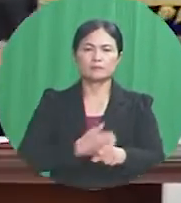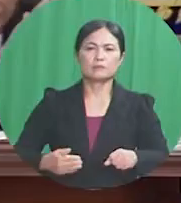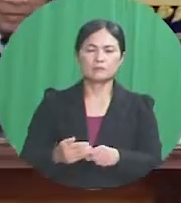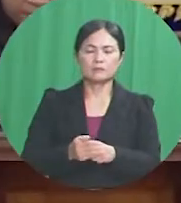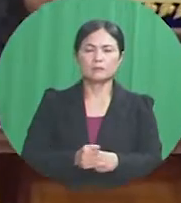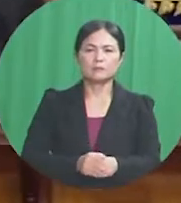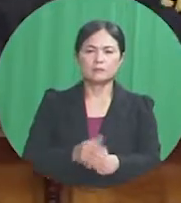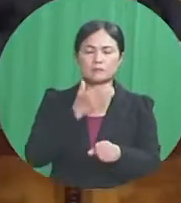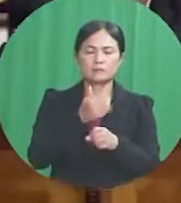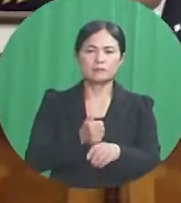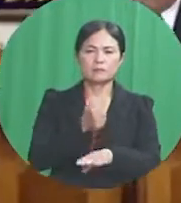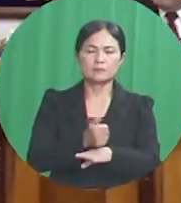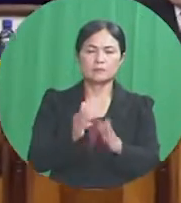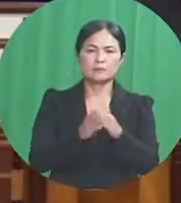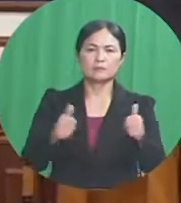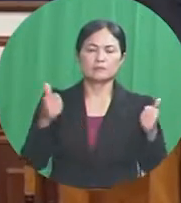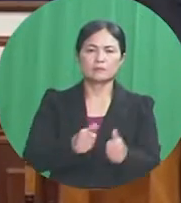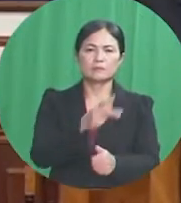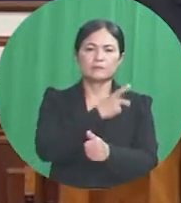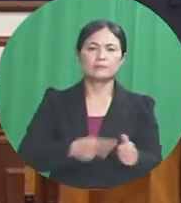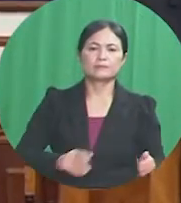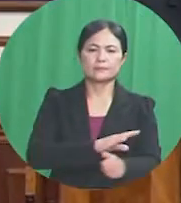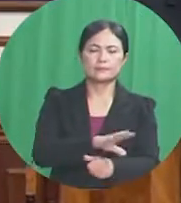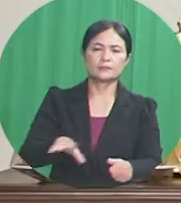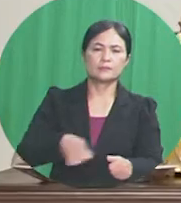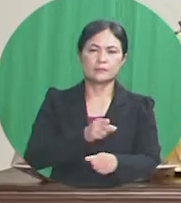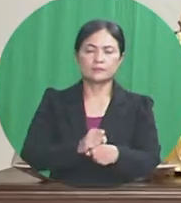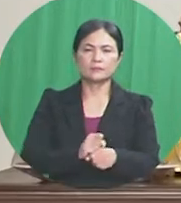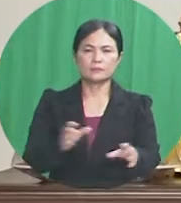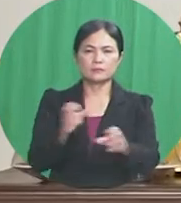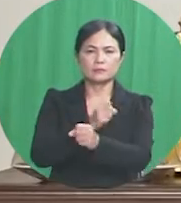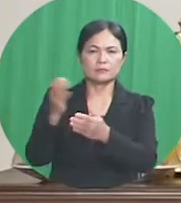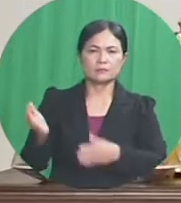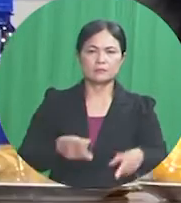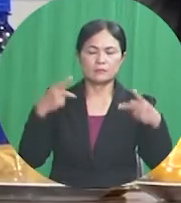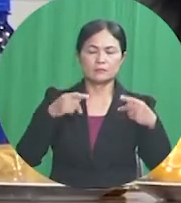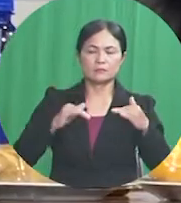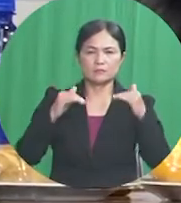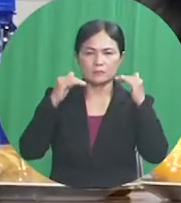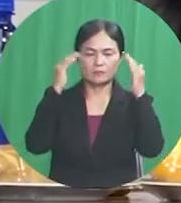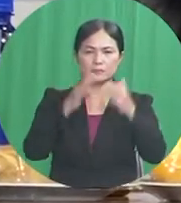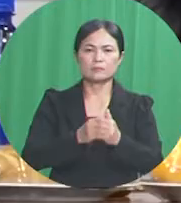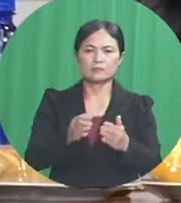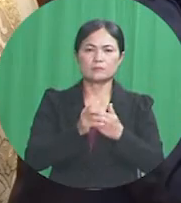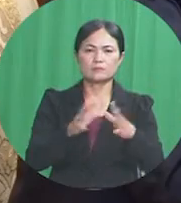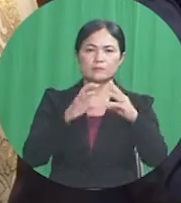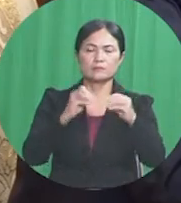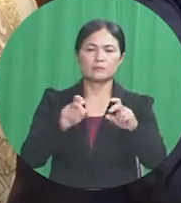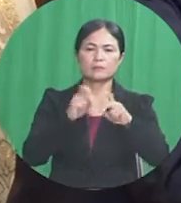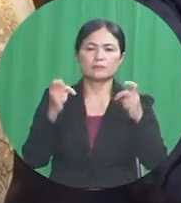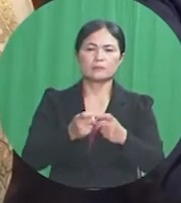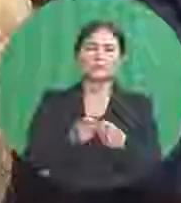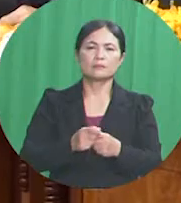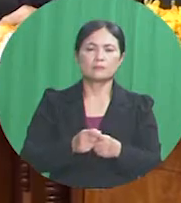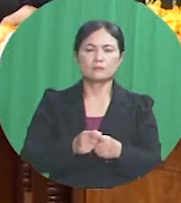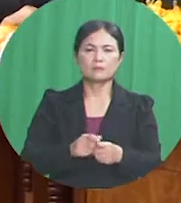ពញាចក្រីហេងសំរិនប្រធានរដ្ឋសភានៃព្រះរាជាណាចក្រកម្ពុជាបានអញ្ជើញជាអធិបតីដុកខ្ពងខ្ពស់ដឹកនាំកិច្ចប្រជុំគណៈកម្មាធិ